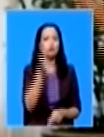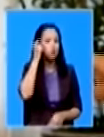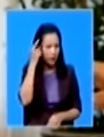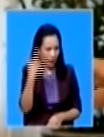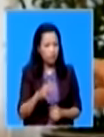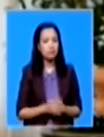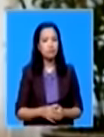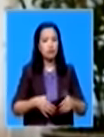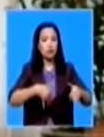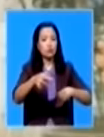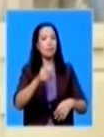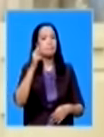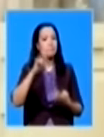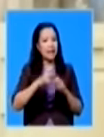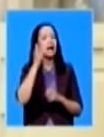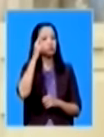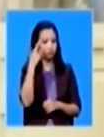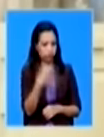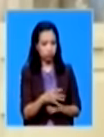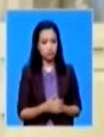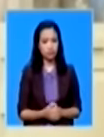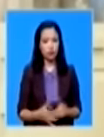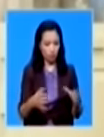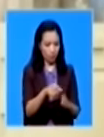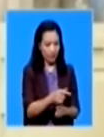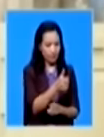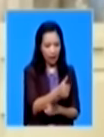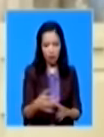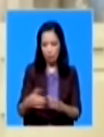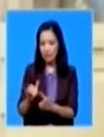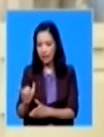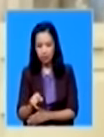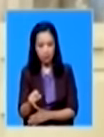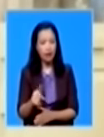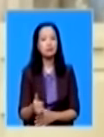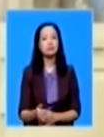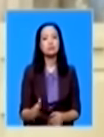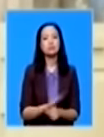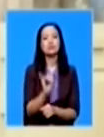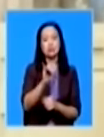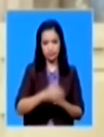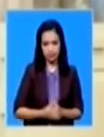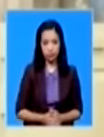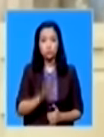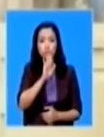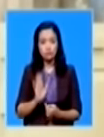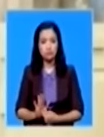มากน้อยยังต่างกันอยู่หน่อยนึงบางทีก็ผู้นี้ได้กลุ่มนี้ไม่ได้มันได้ทั้งหมดยังไม่ได้หรอกเช่นถ้าเป็นเรื่องการลงทุนเหรอ